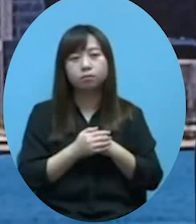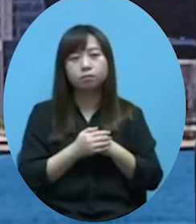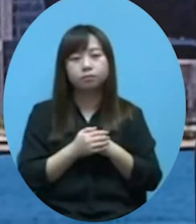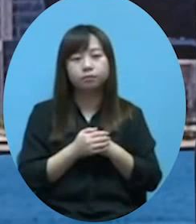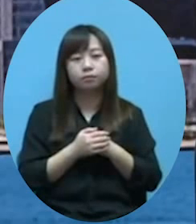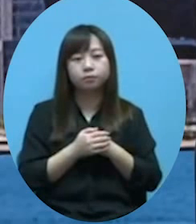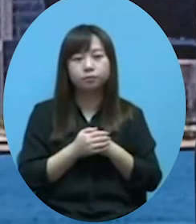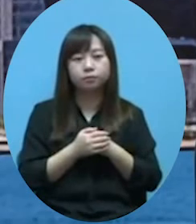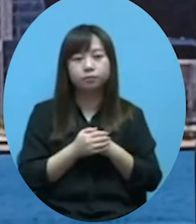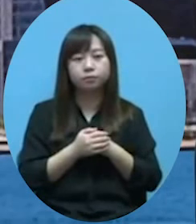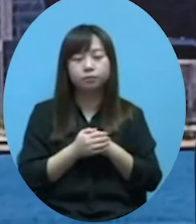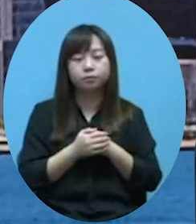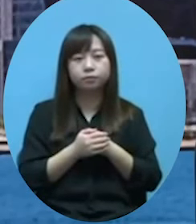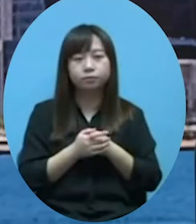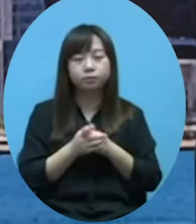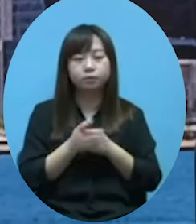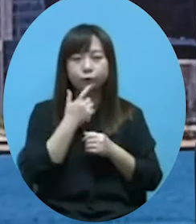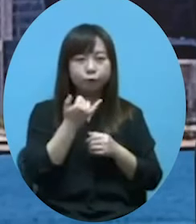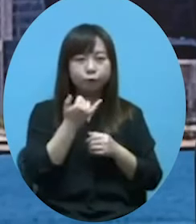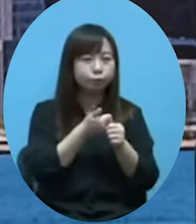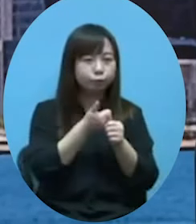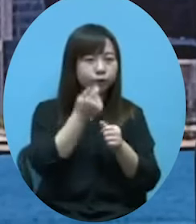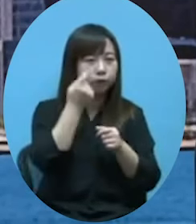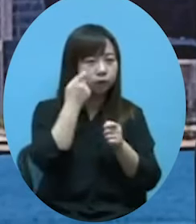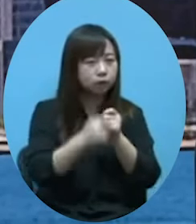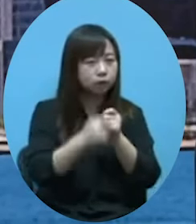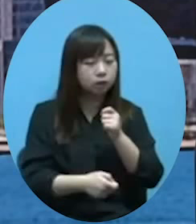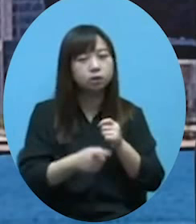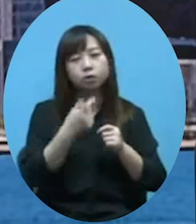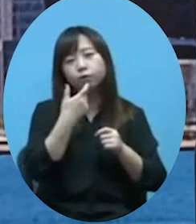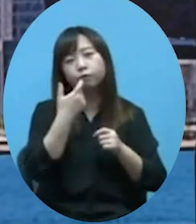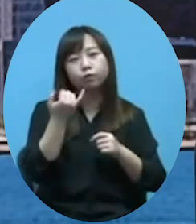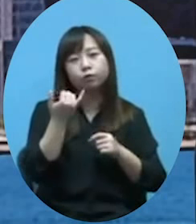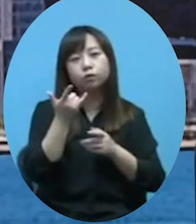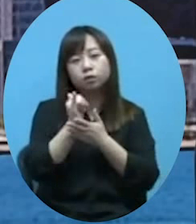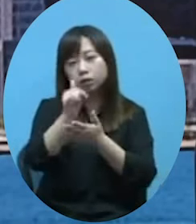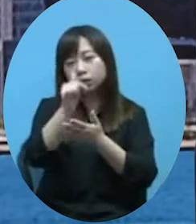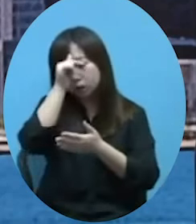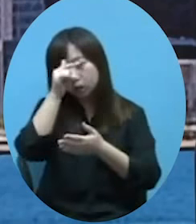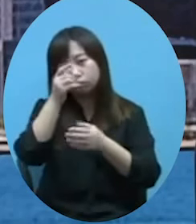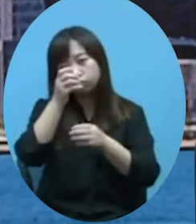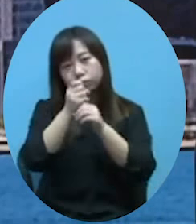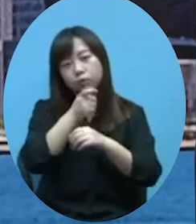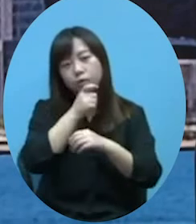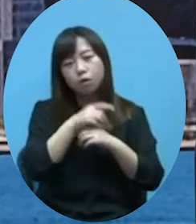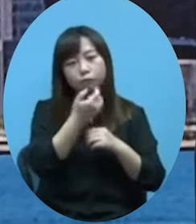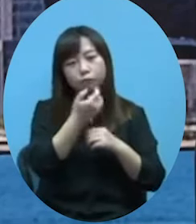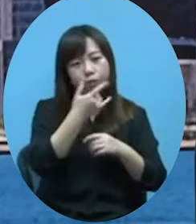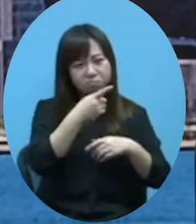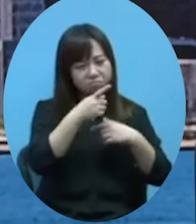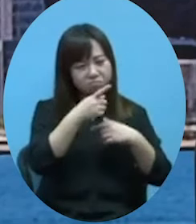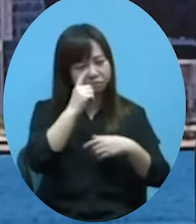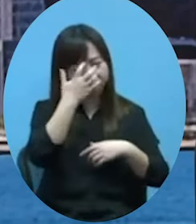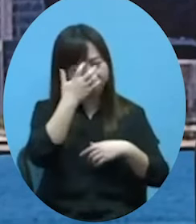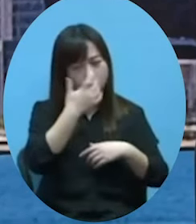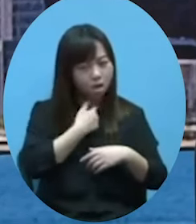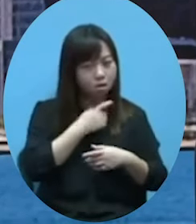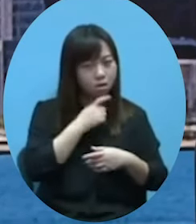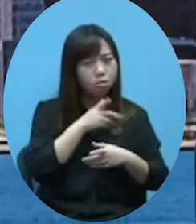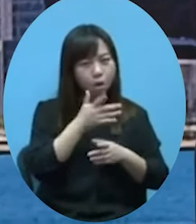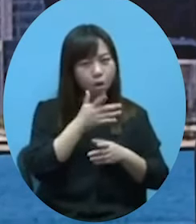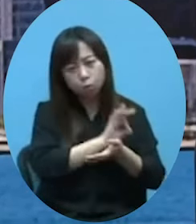我們都有一些追蹤到但是都有一些送到醫院去發炎因為都有一些病症但是都是